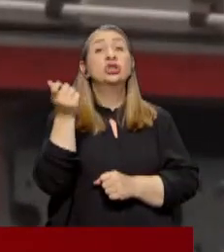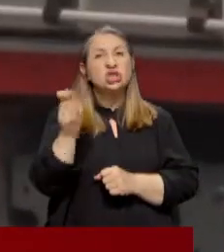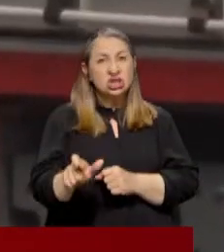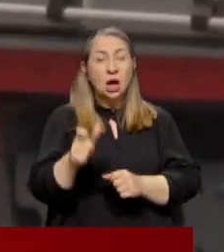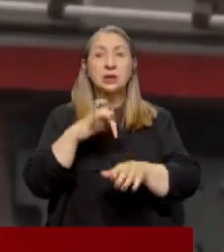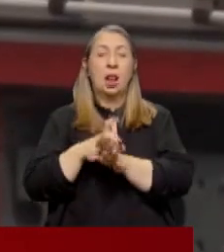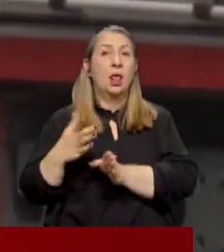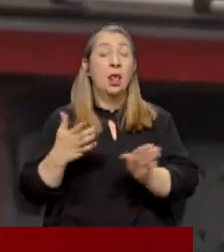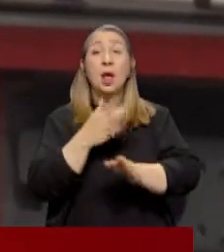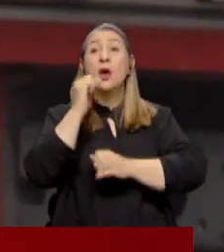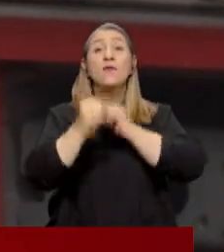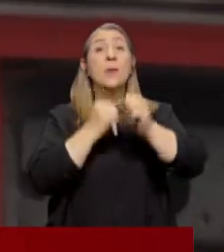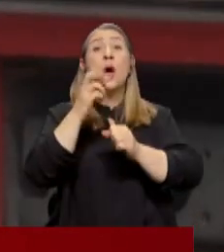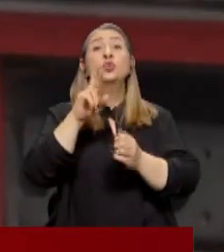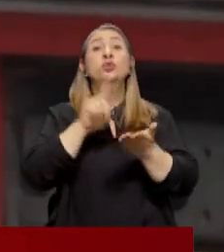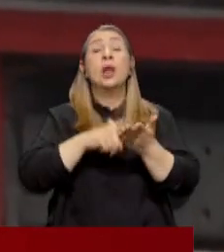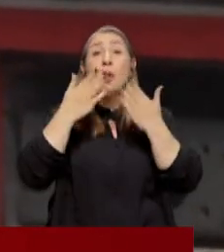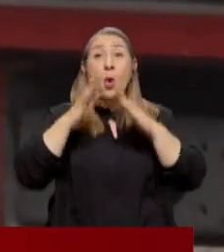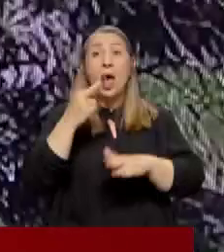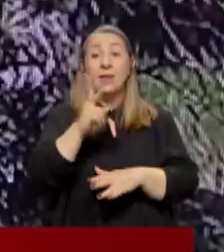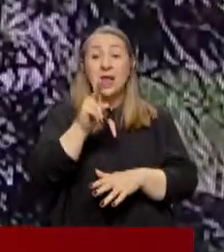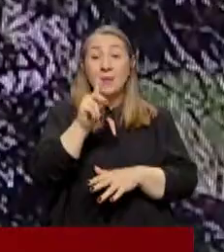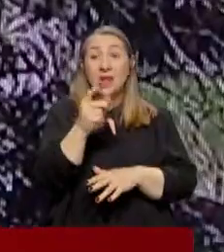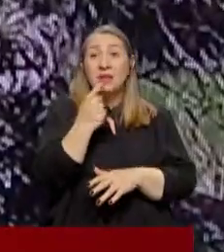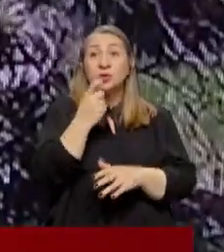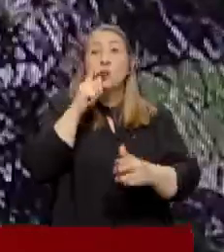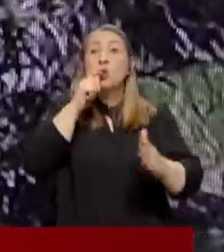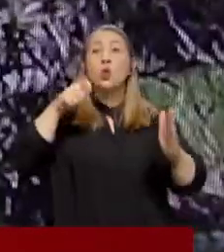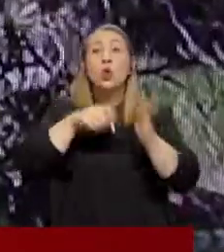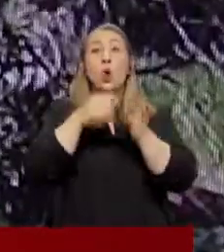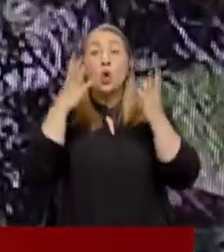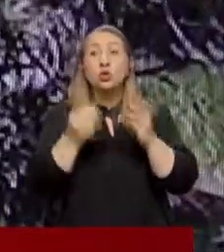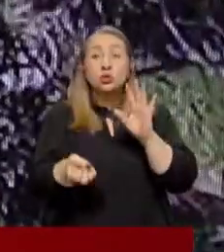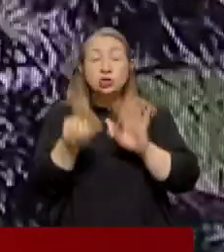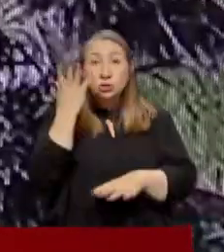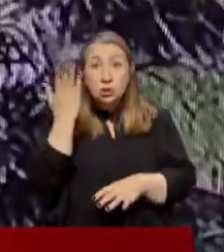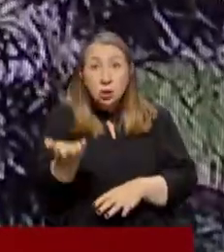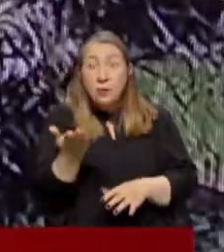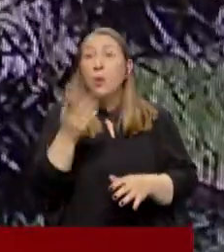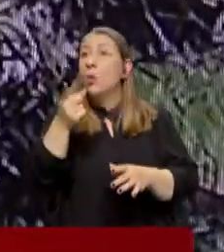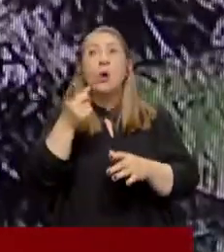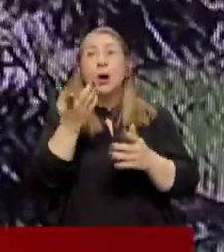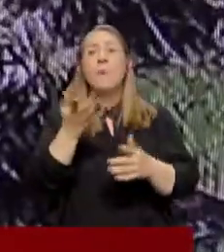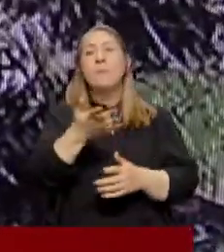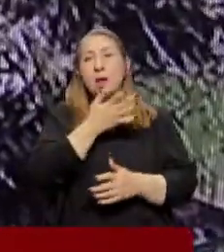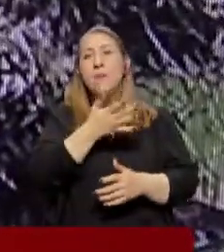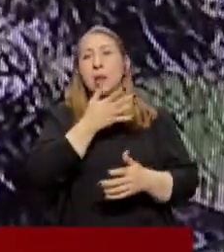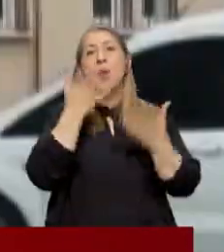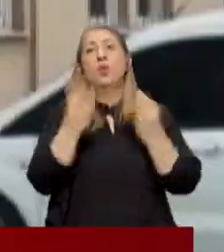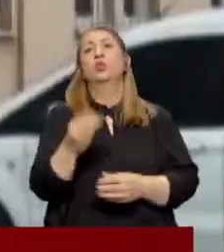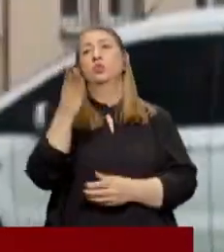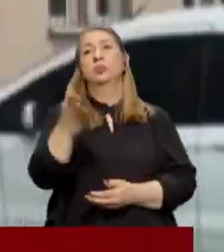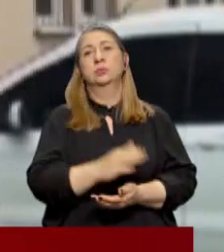yaralandı. Fabrikanın çalışma ruhsatının olmadığı 2021 yılının sonunda mühürlendiği ortaya çıktı. Yani facia göz göre göre